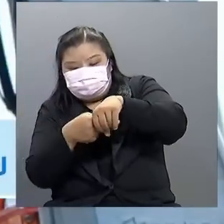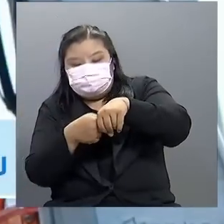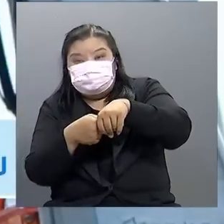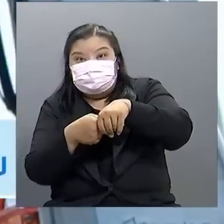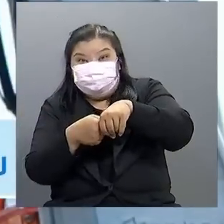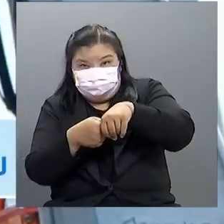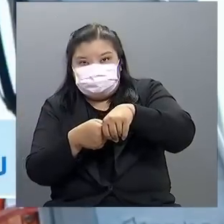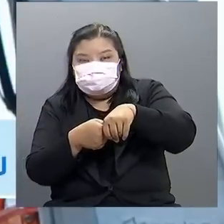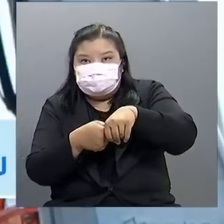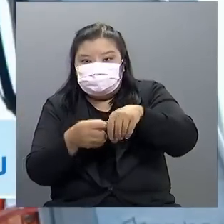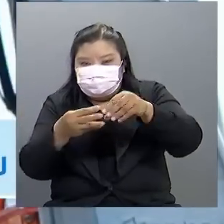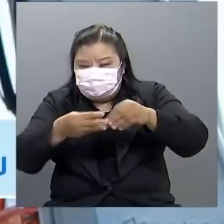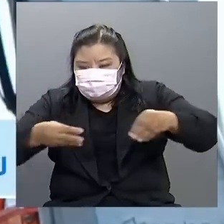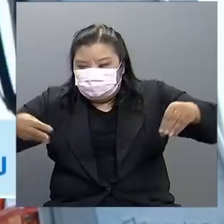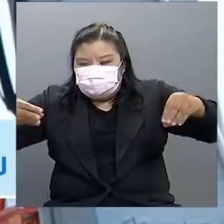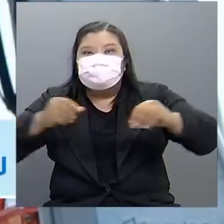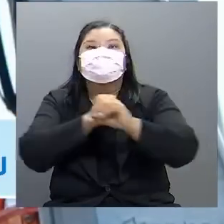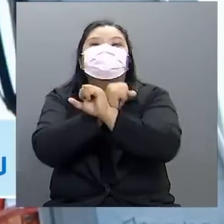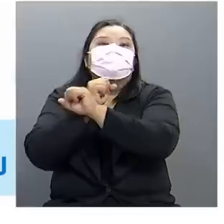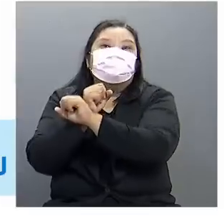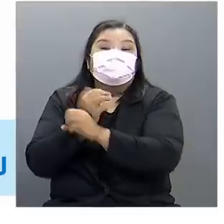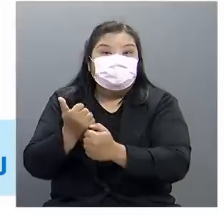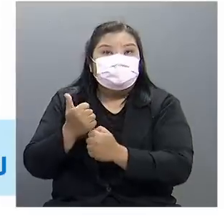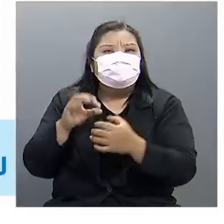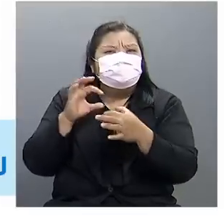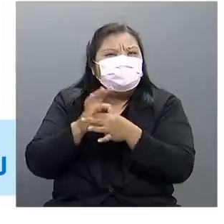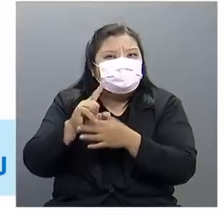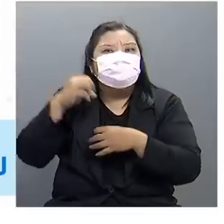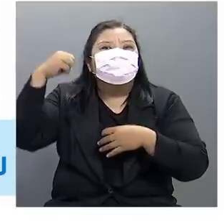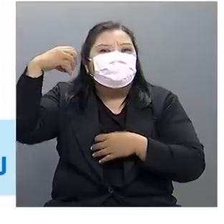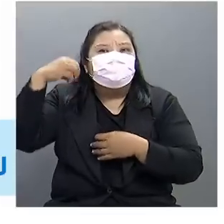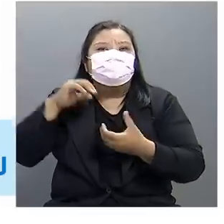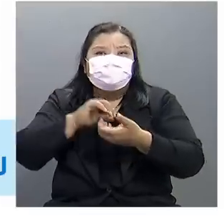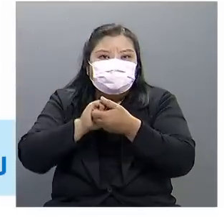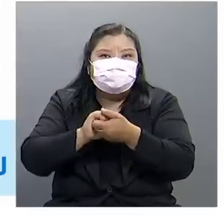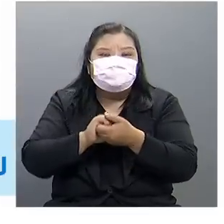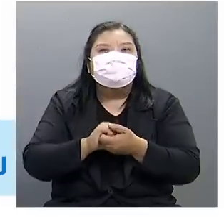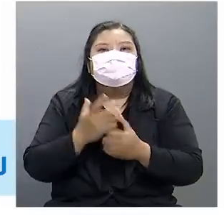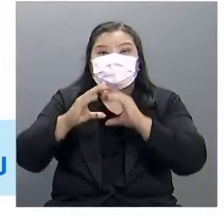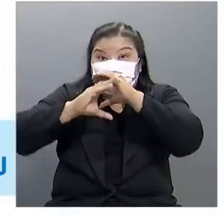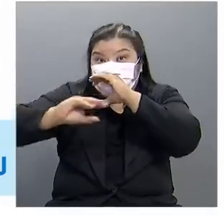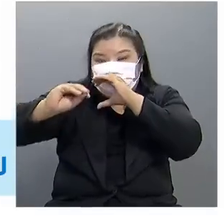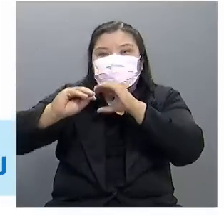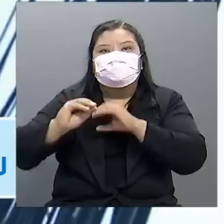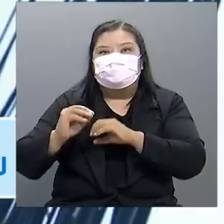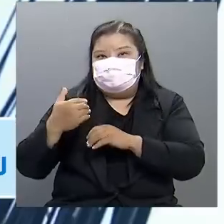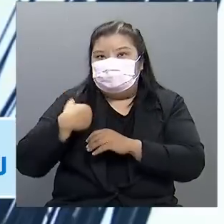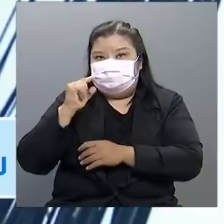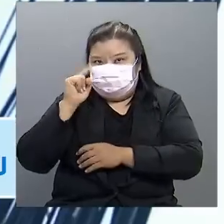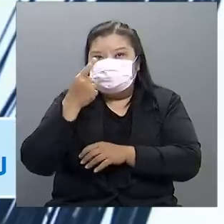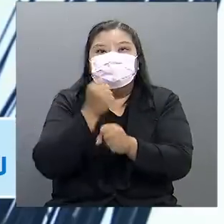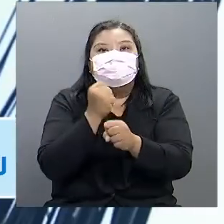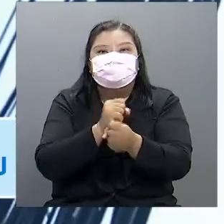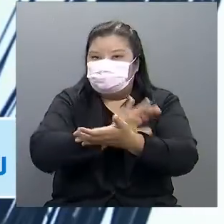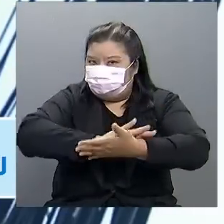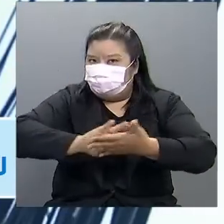ัก่สองาชวางแผนจัดประเบี์ทอย kepadaสายสื่อสาน16 เห้นทางในจัหวัดน ακรรณวร